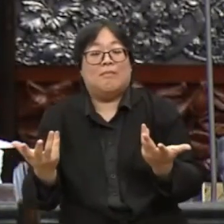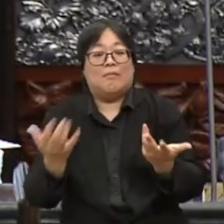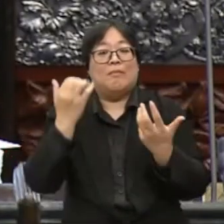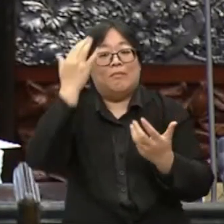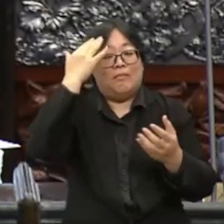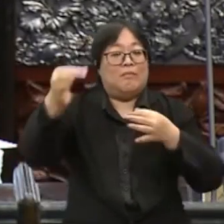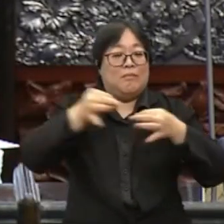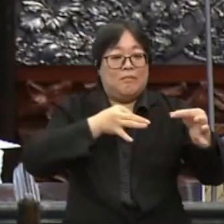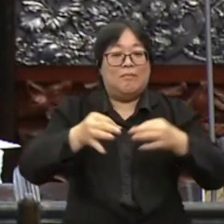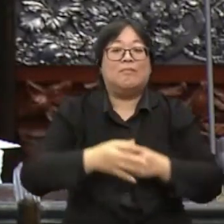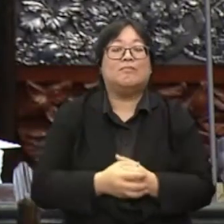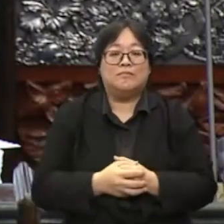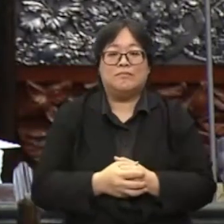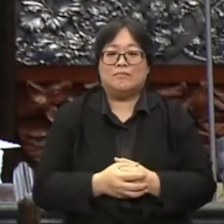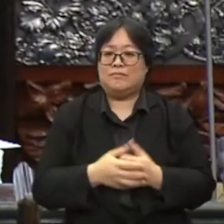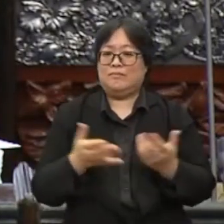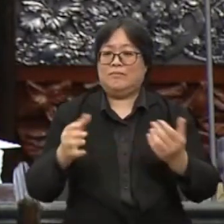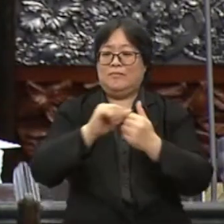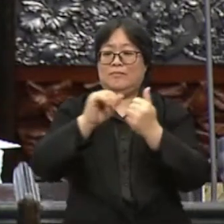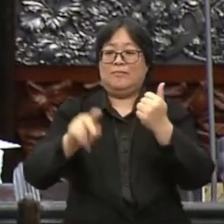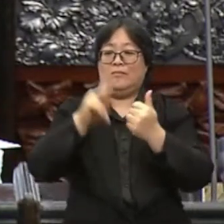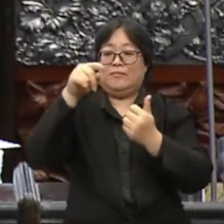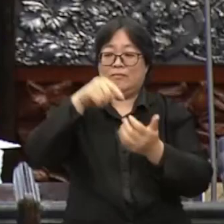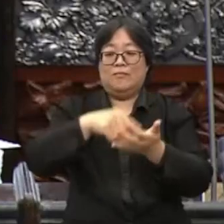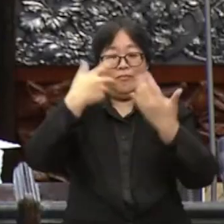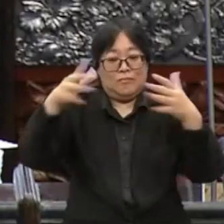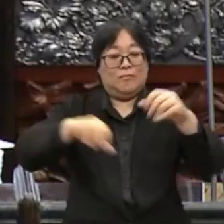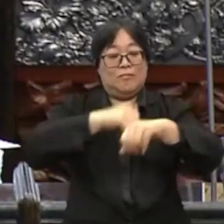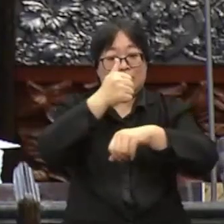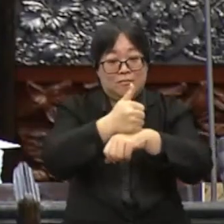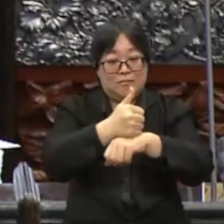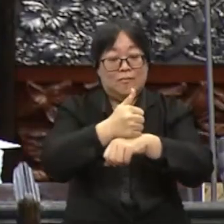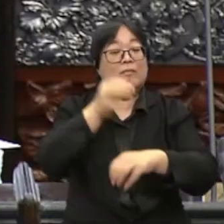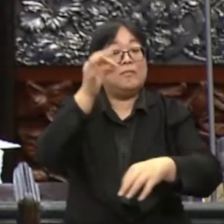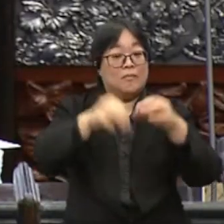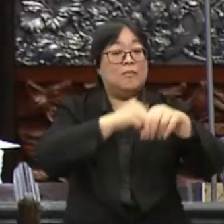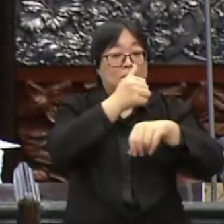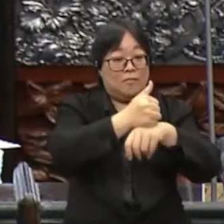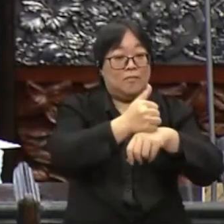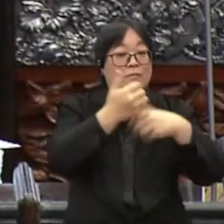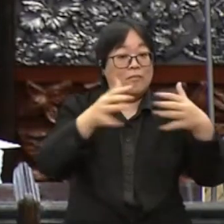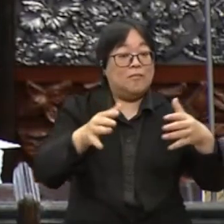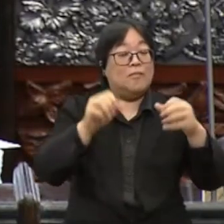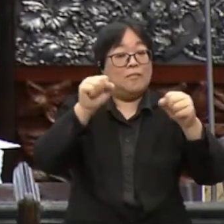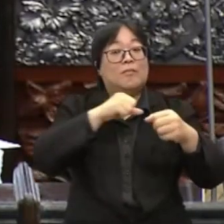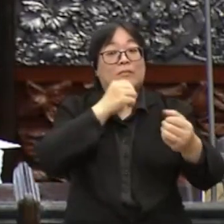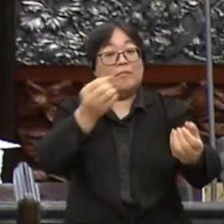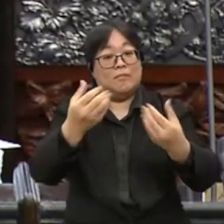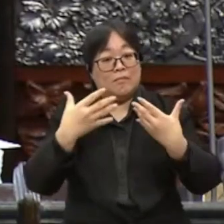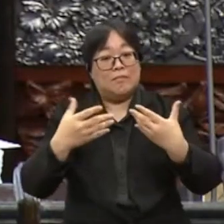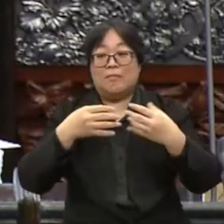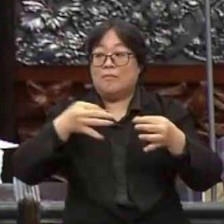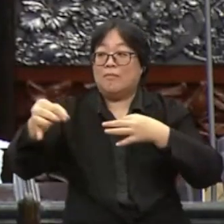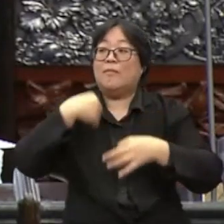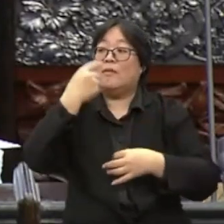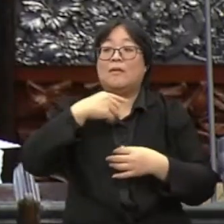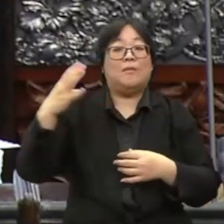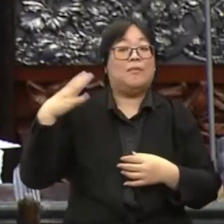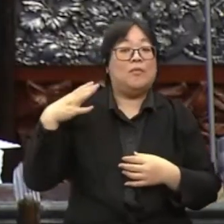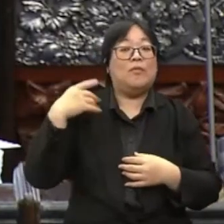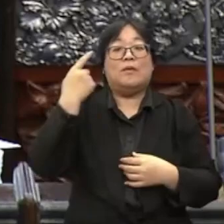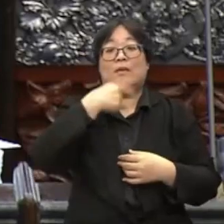dapat penjelasan Adakah jawatankuasa in telah ditubuhkan Kalau ditubuhkan boleh beritahu kepada dewan ini siapa